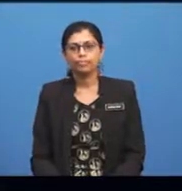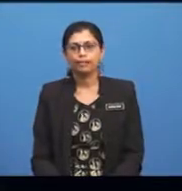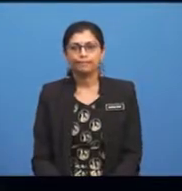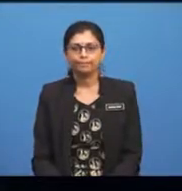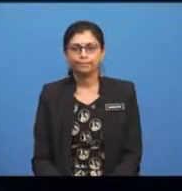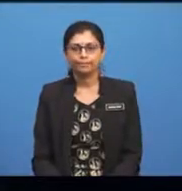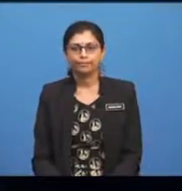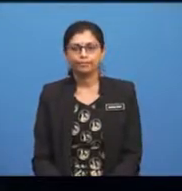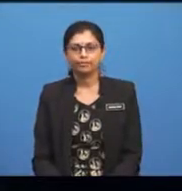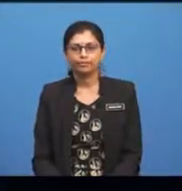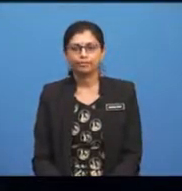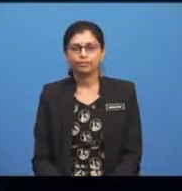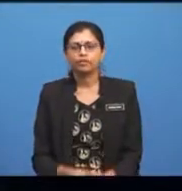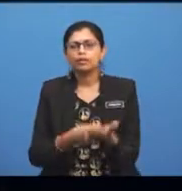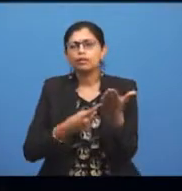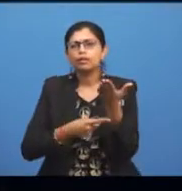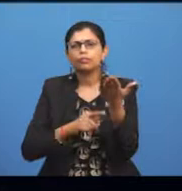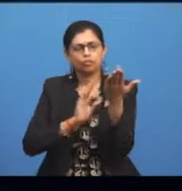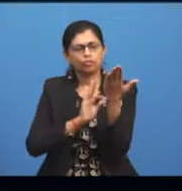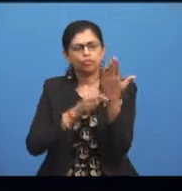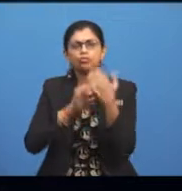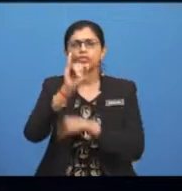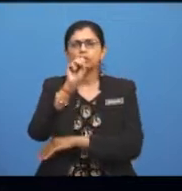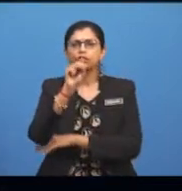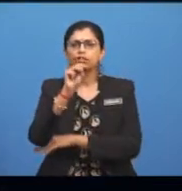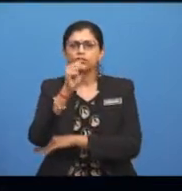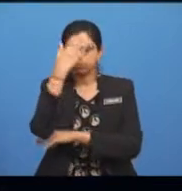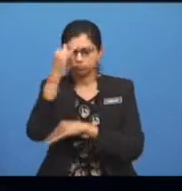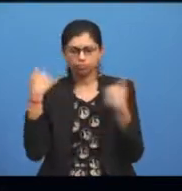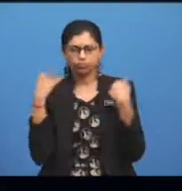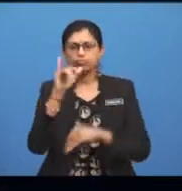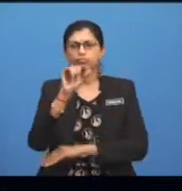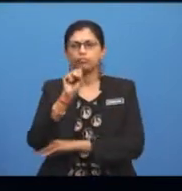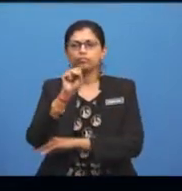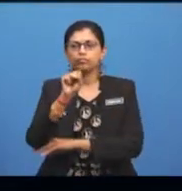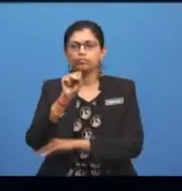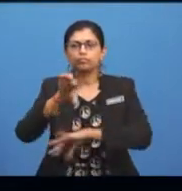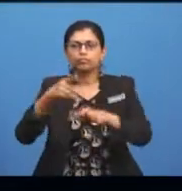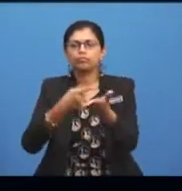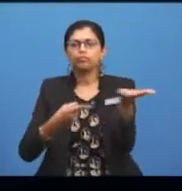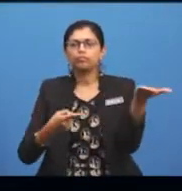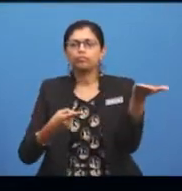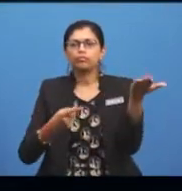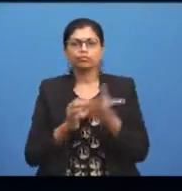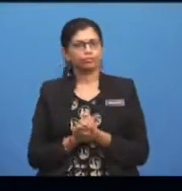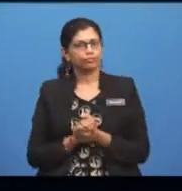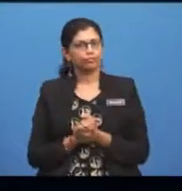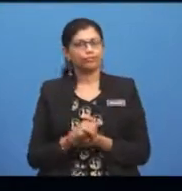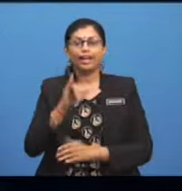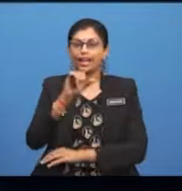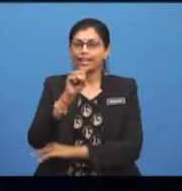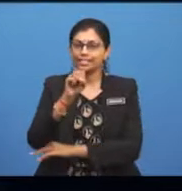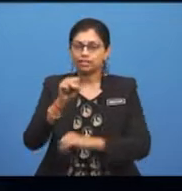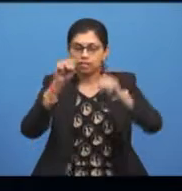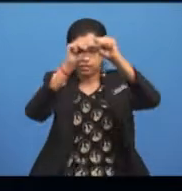murid-murid apakah fungsi ISS? Ya, ISS adalah satu